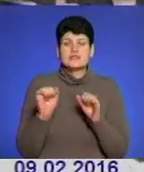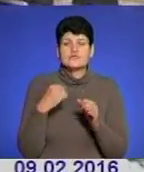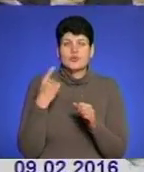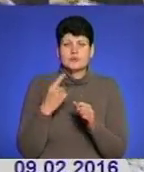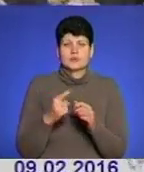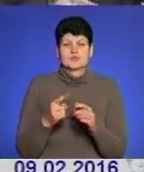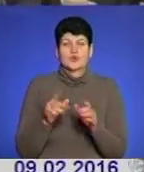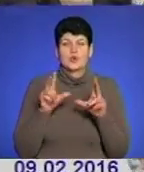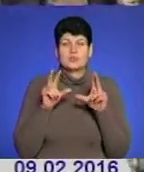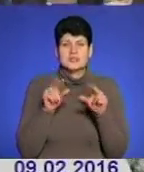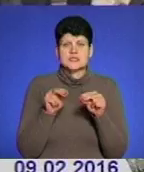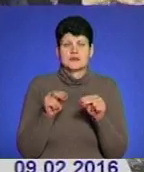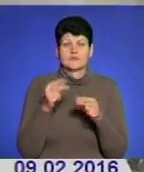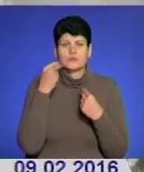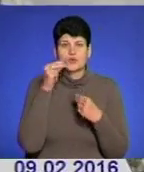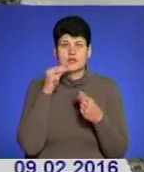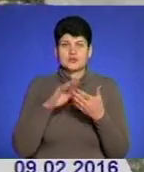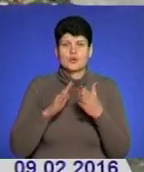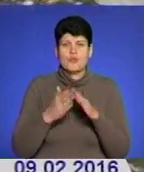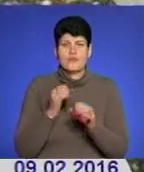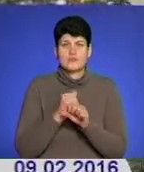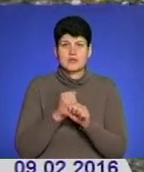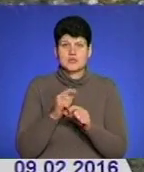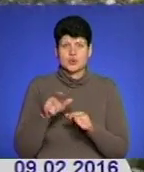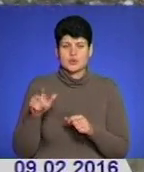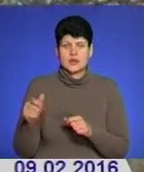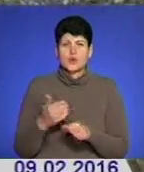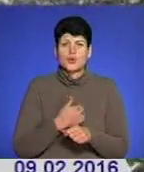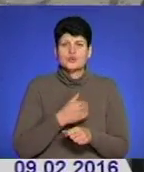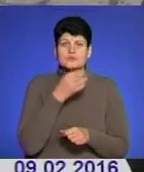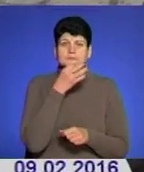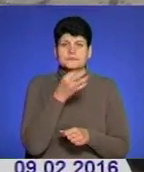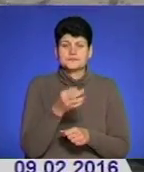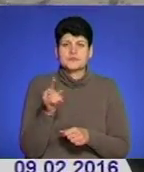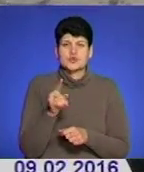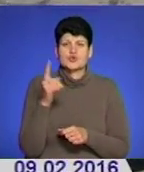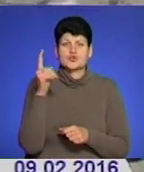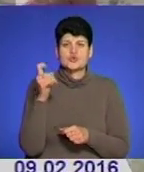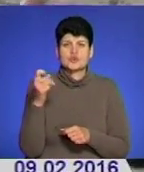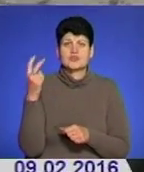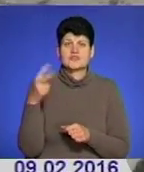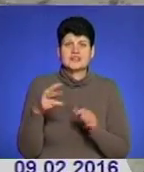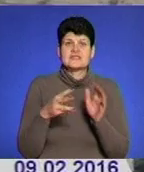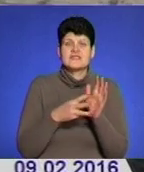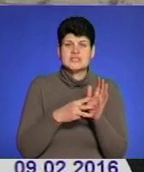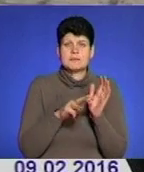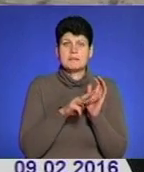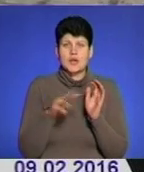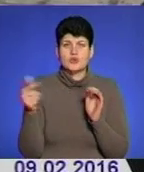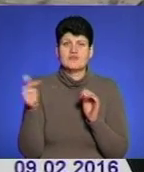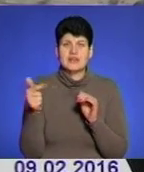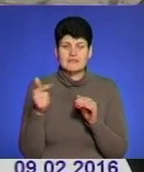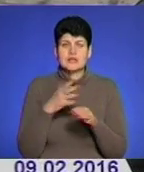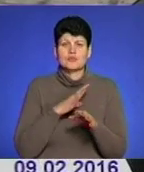залучати максимум ресурсів для поліпшення умов праці людей. Хочу зазначити, що 128 мільйонів гривень, котрі будуть спрямовані